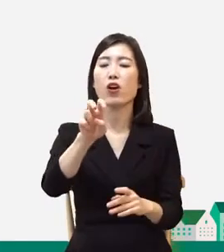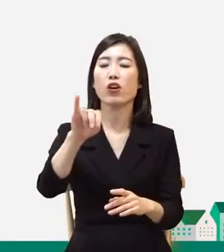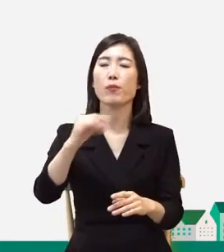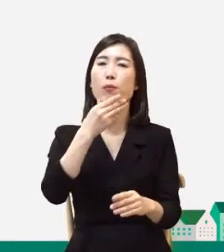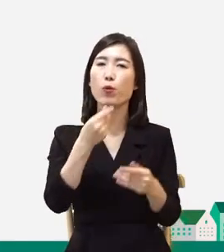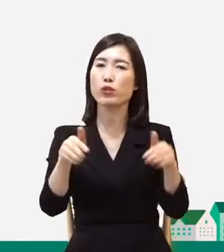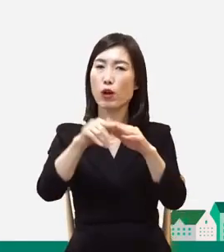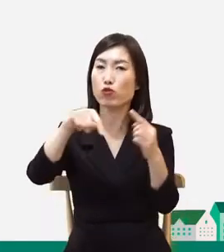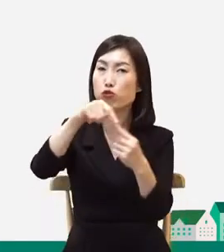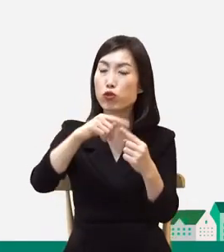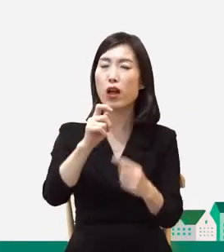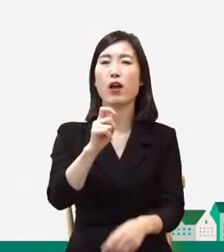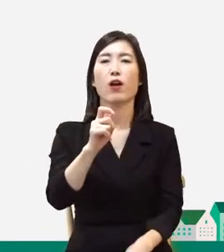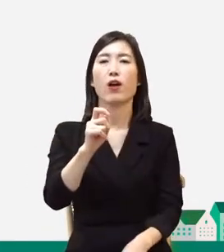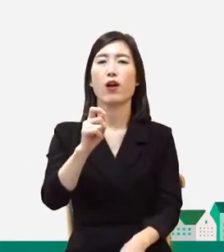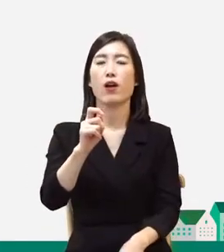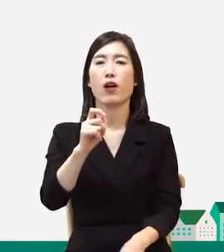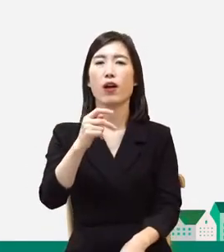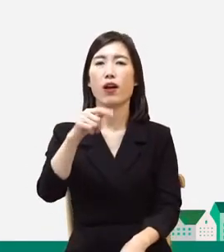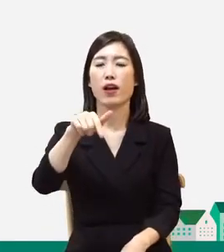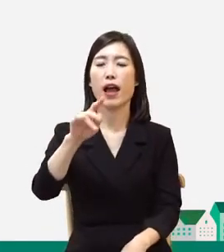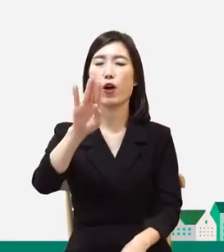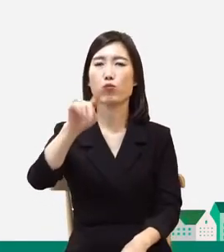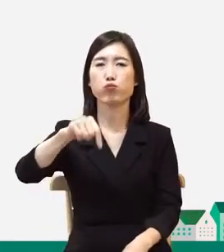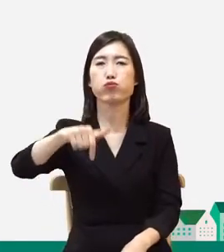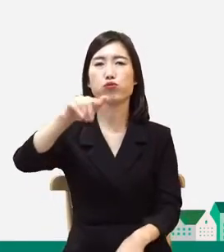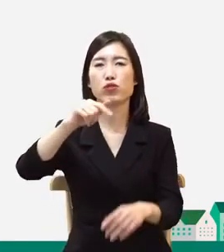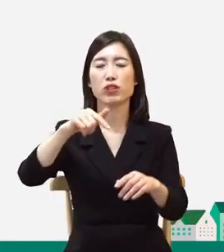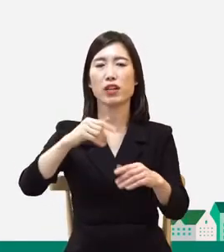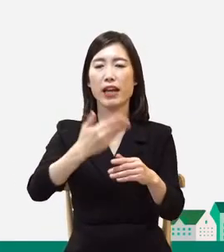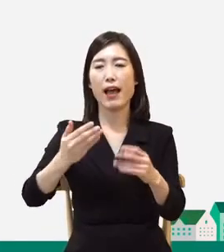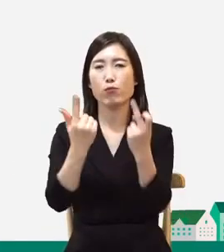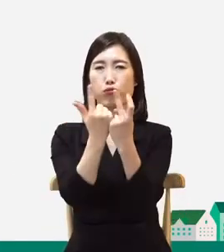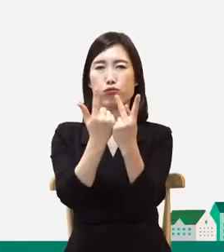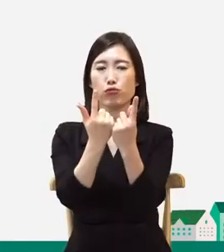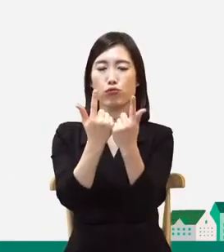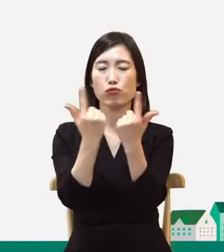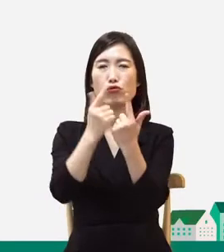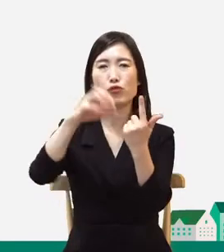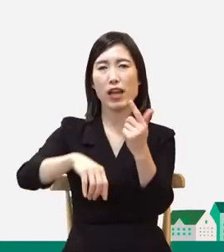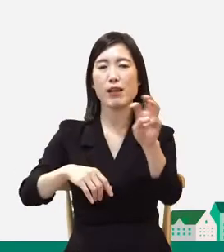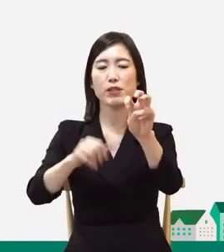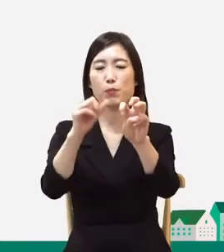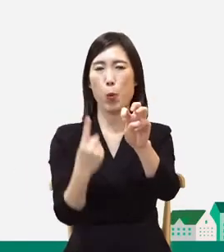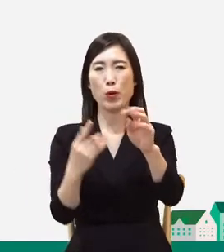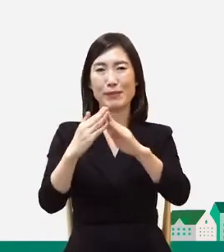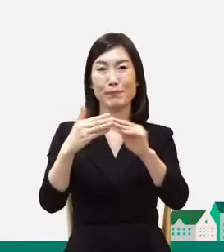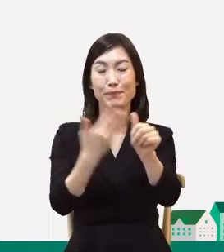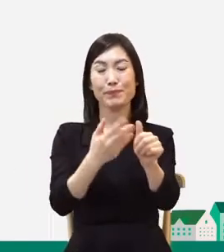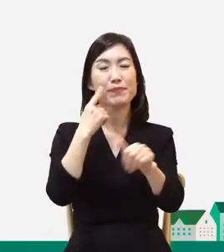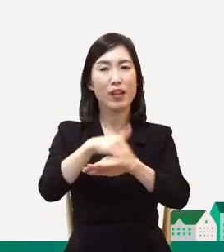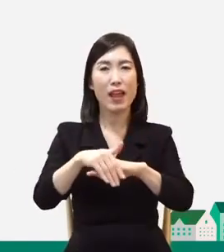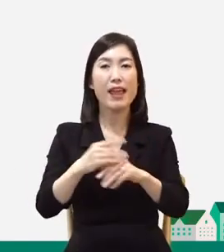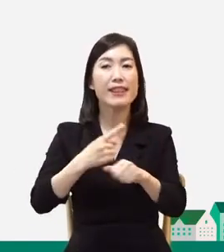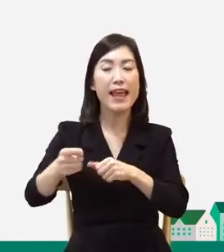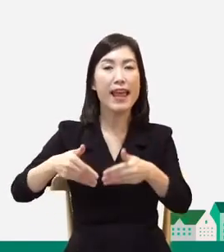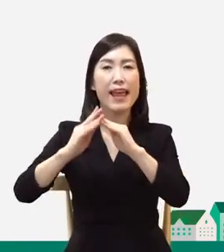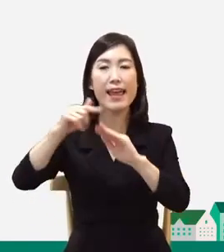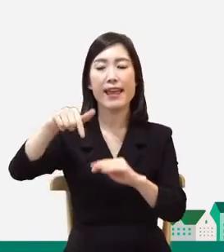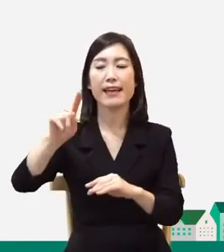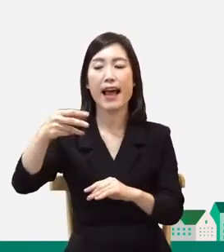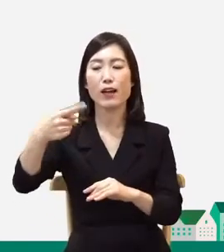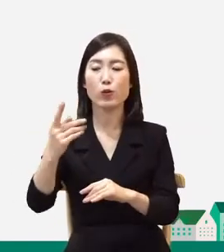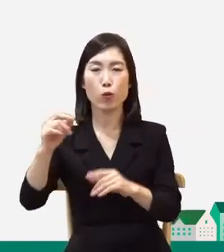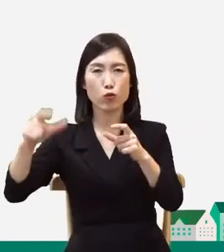운영할 강북구 30호의 입주가 이루어질 예정입니다. 내년에 입주하는 강동구 주택은 기존의